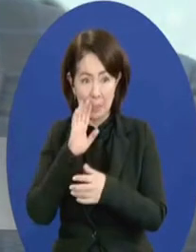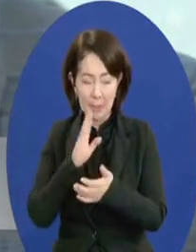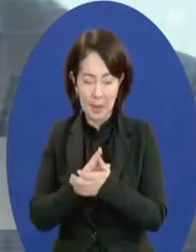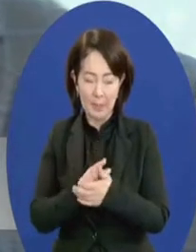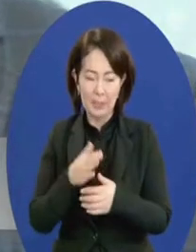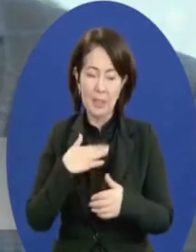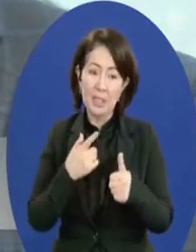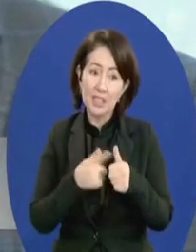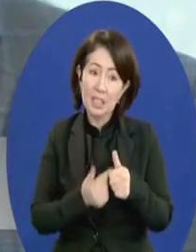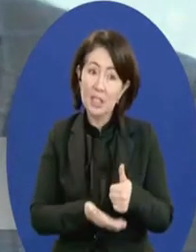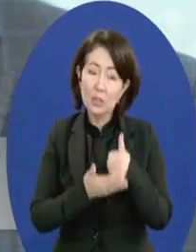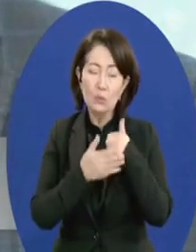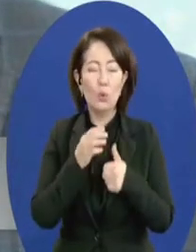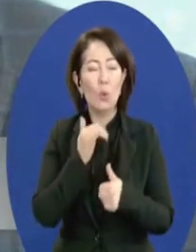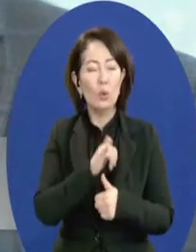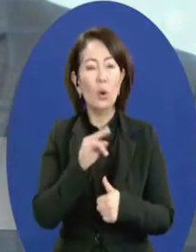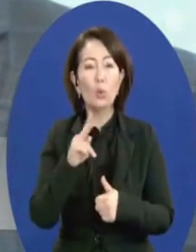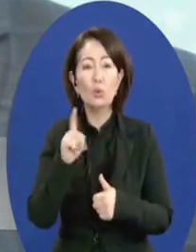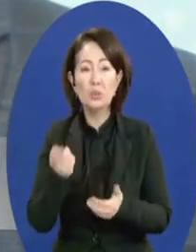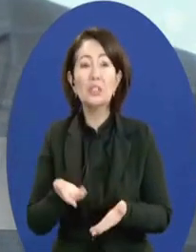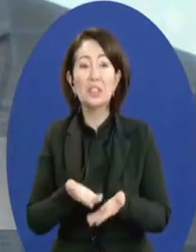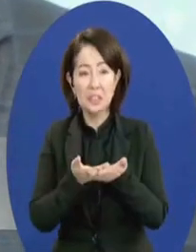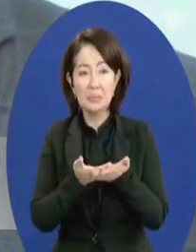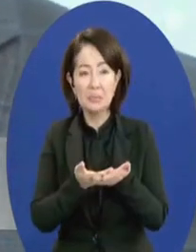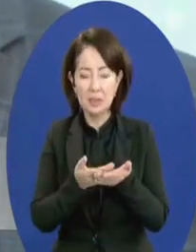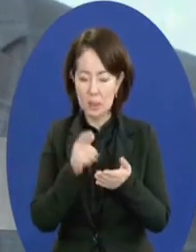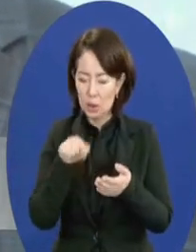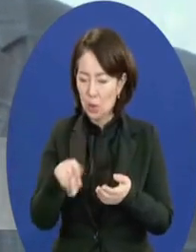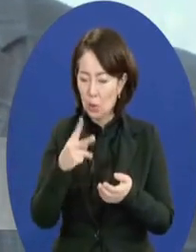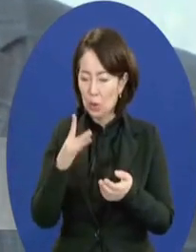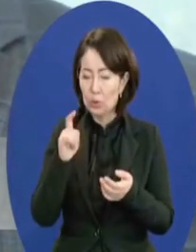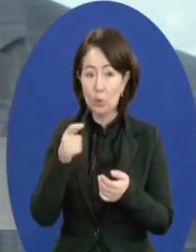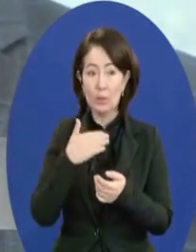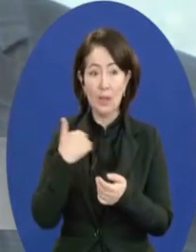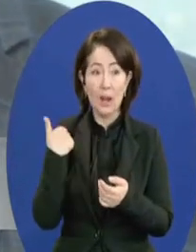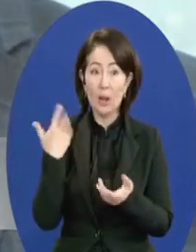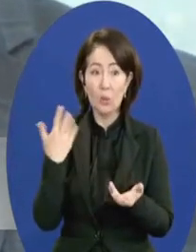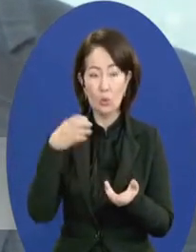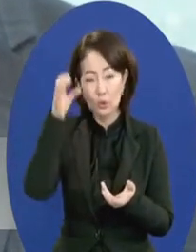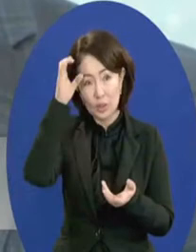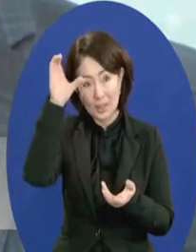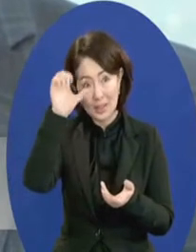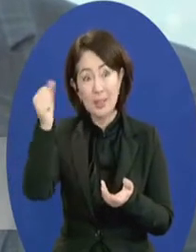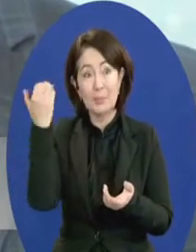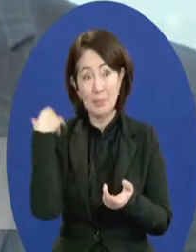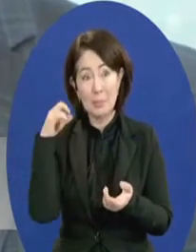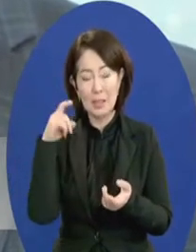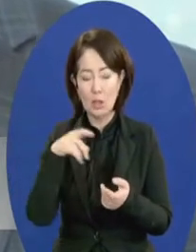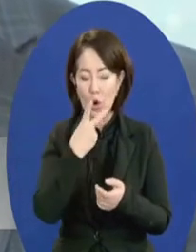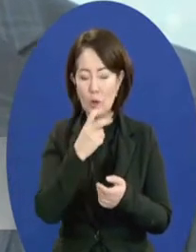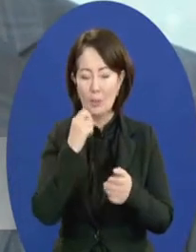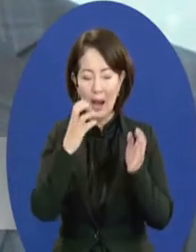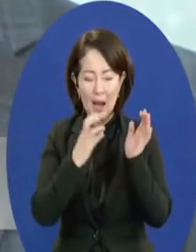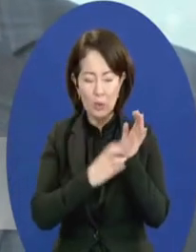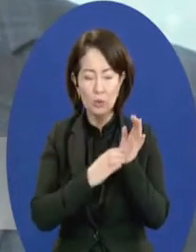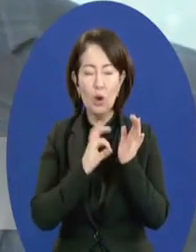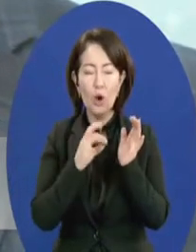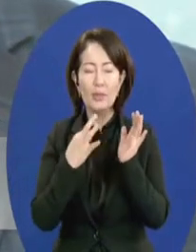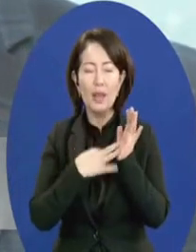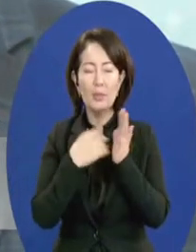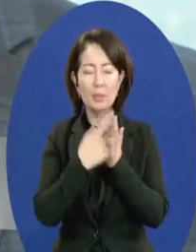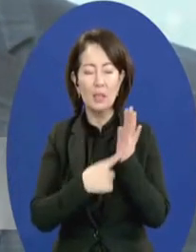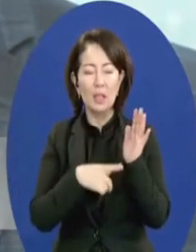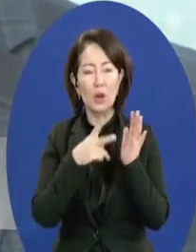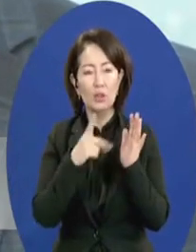бол нэр дэвшигч Ухнаагийн хөрөлсөхийг дэмжиж байгаа. За хөрөлсөх дарга маань ерөнхий сайд байхдаа 2019 оны 8 дугаар сарын